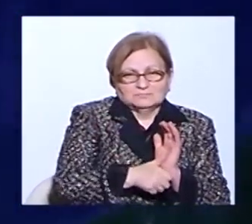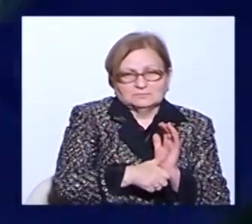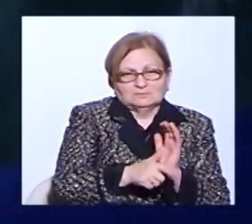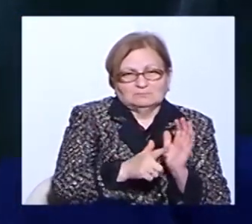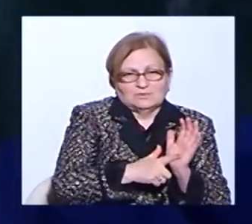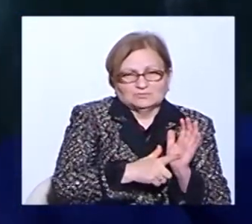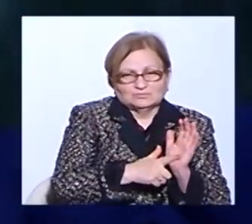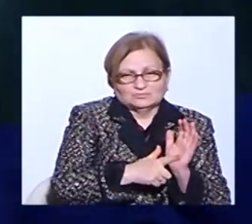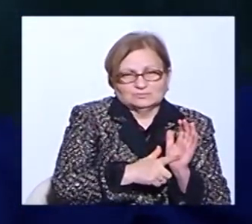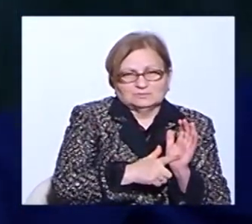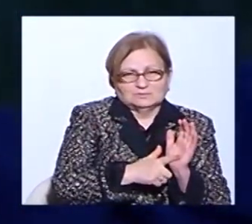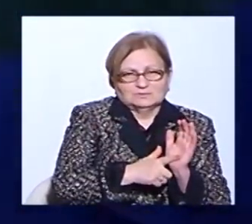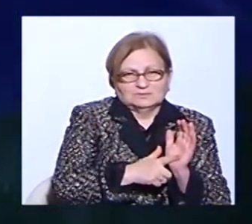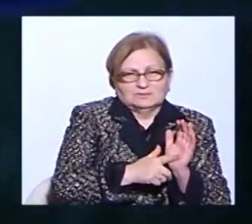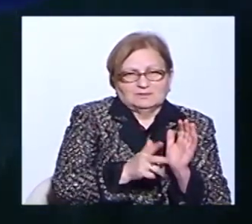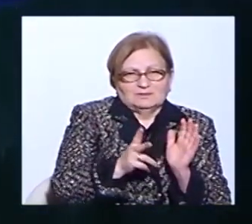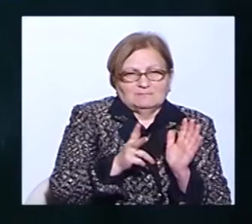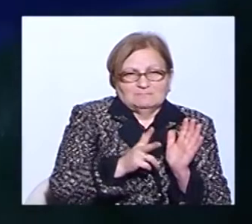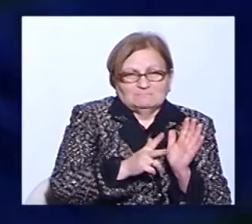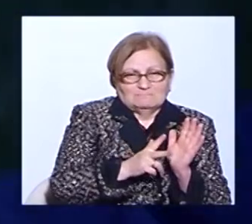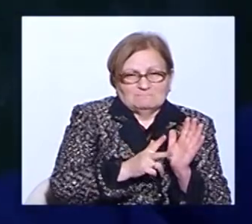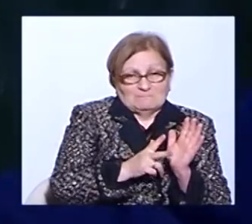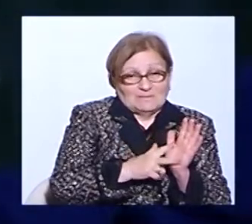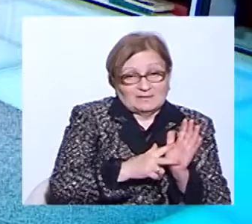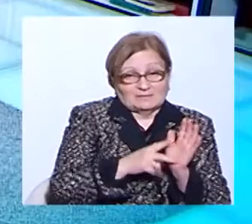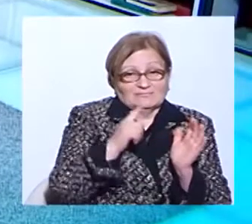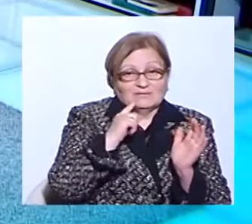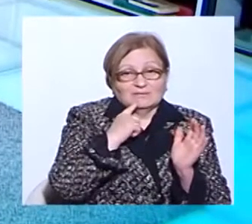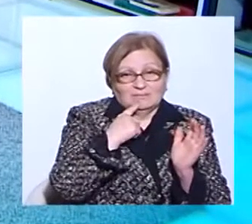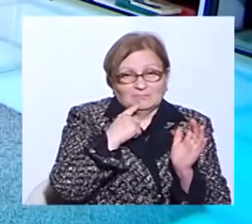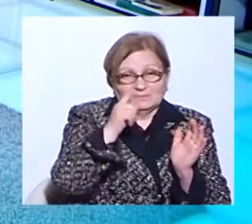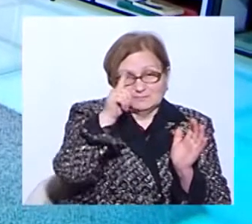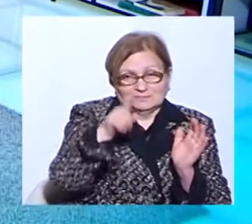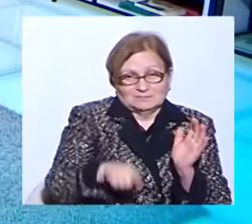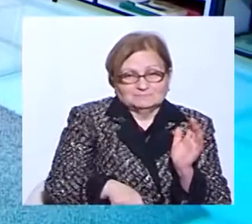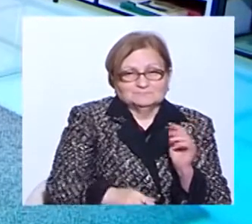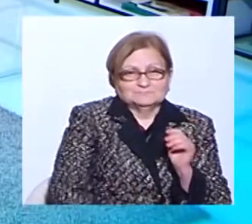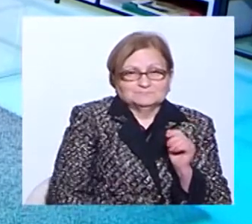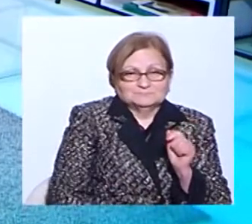mekse, meşvide, da merve.